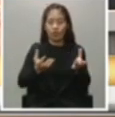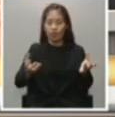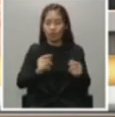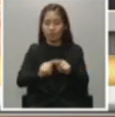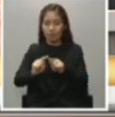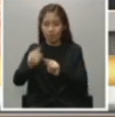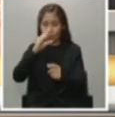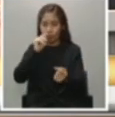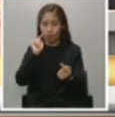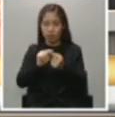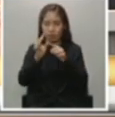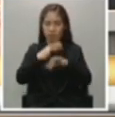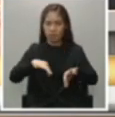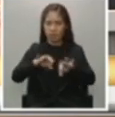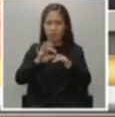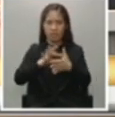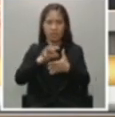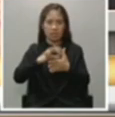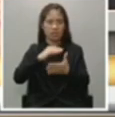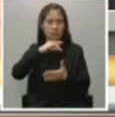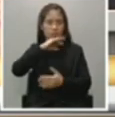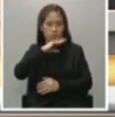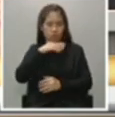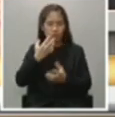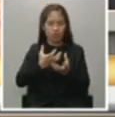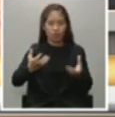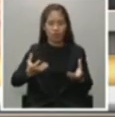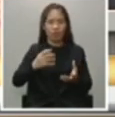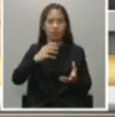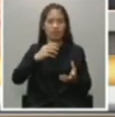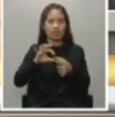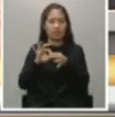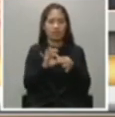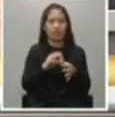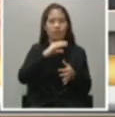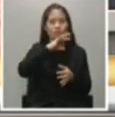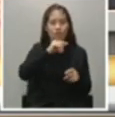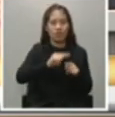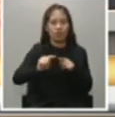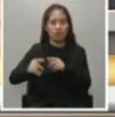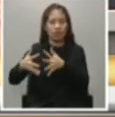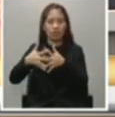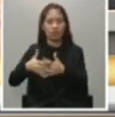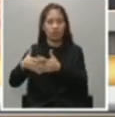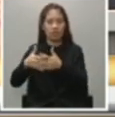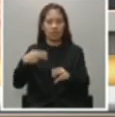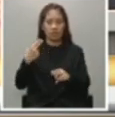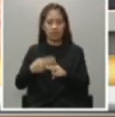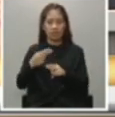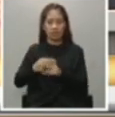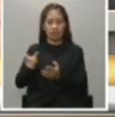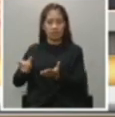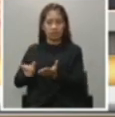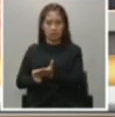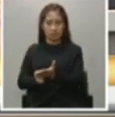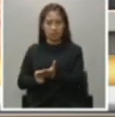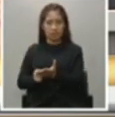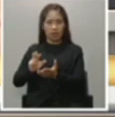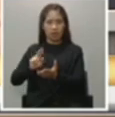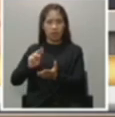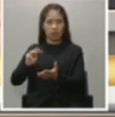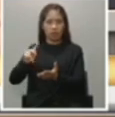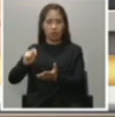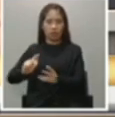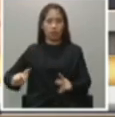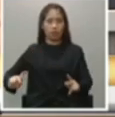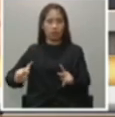โดยเฉพาะเนื้อสุกรและผลิตภัณฑ์สุกรจากสหรัฐอเมริกาลงชื่อรัฐมนตรีว่าการกระทรวงพาณิชย์